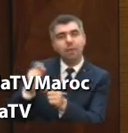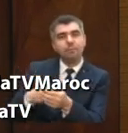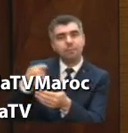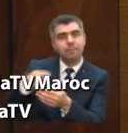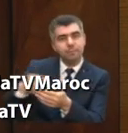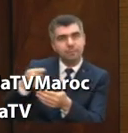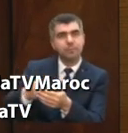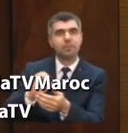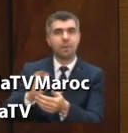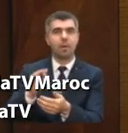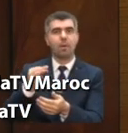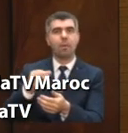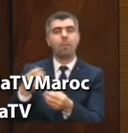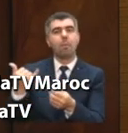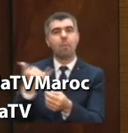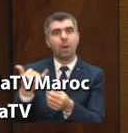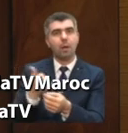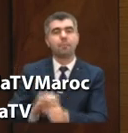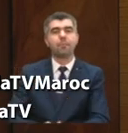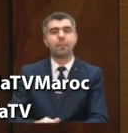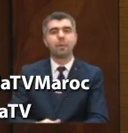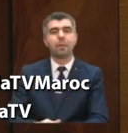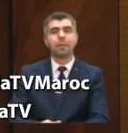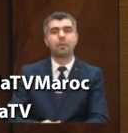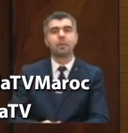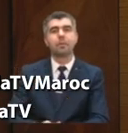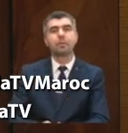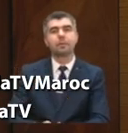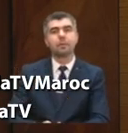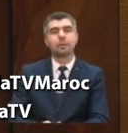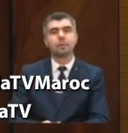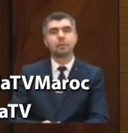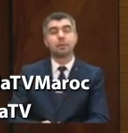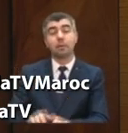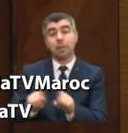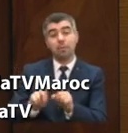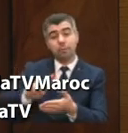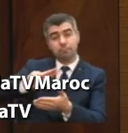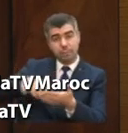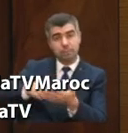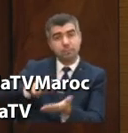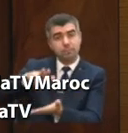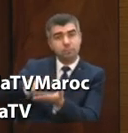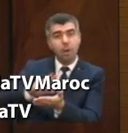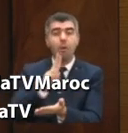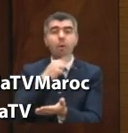أيام باعتبار الشهر 26 يوما. كما صدقت الحكومة على المرسوم